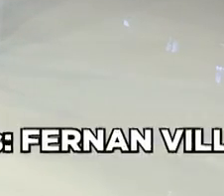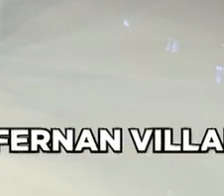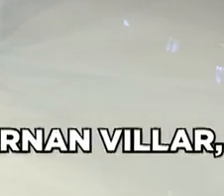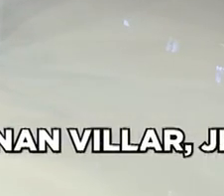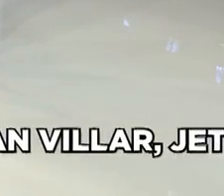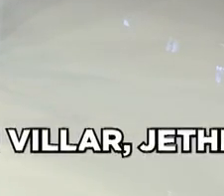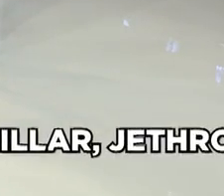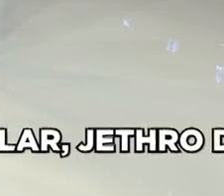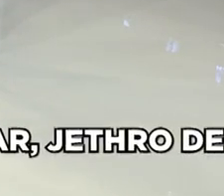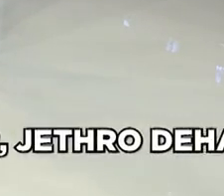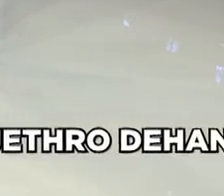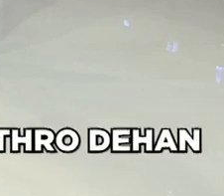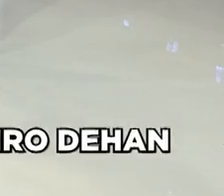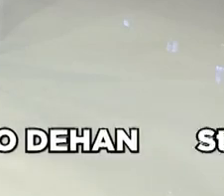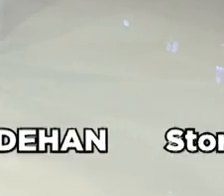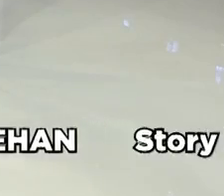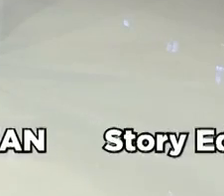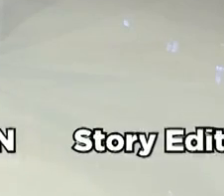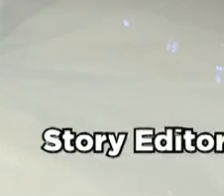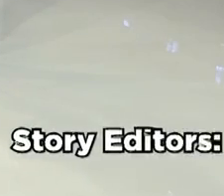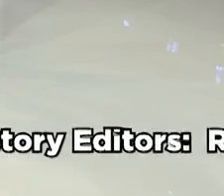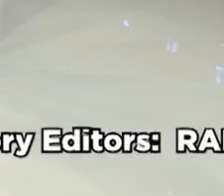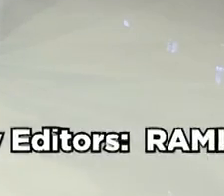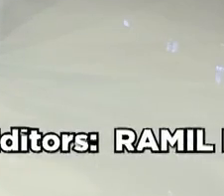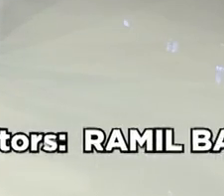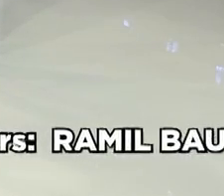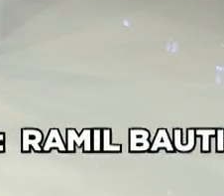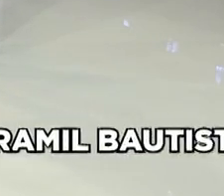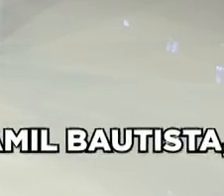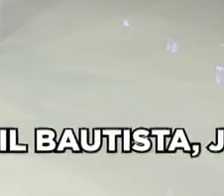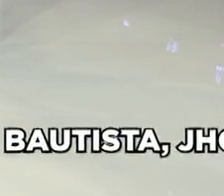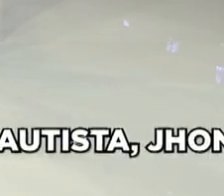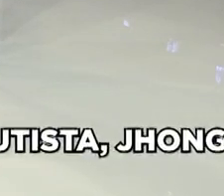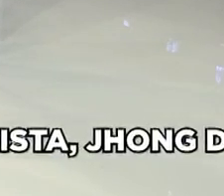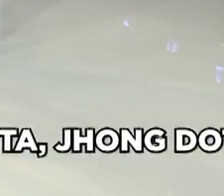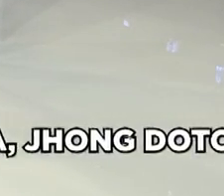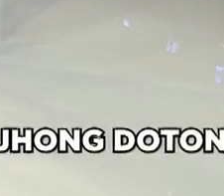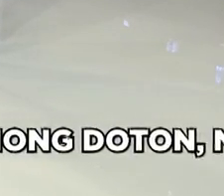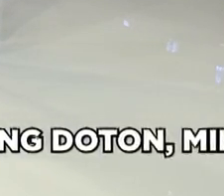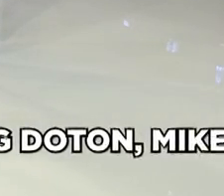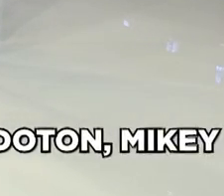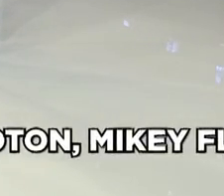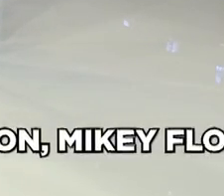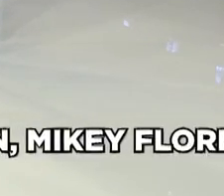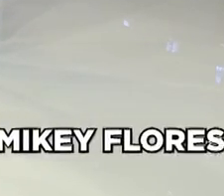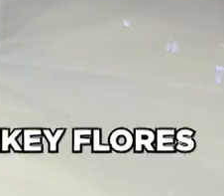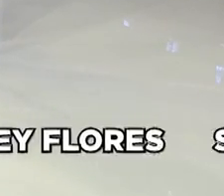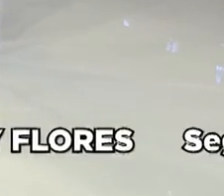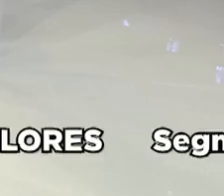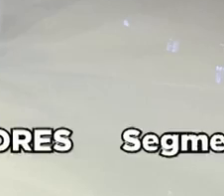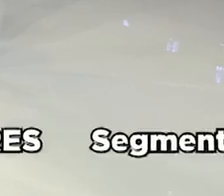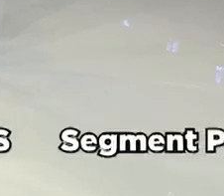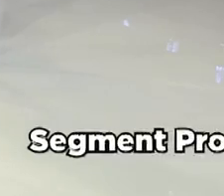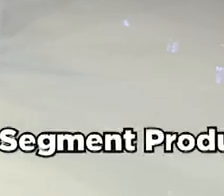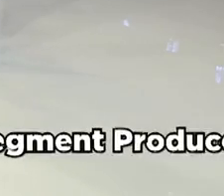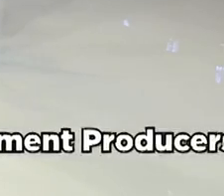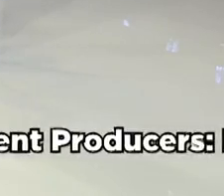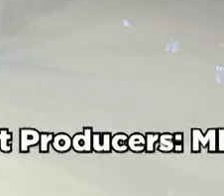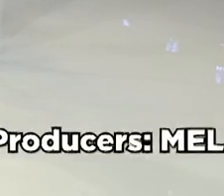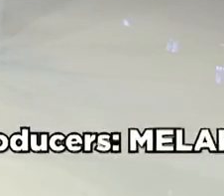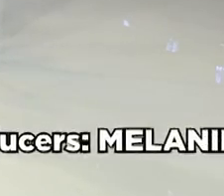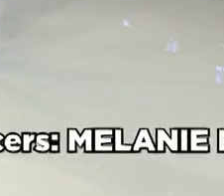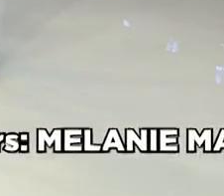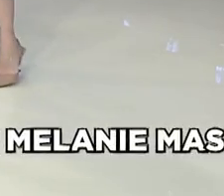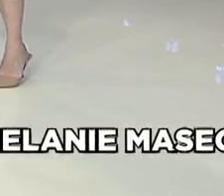Flores. Pwede ka sa freshness mo, lalaban ka kay Bel. Don Bel, ha? Don Bel. Wala nang Gayan